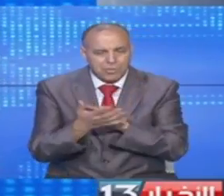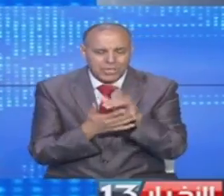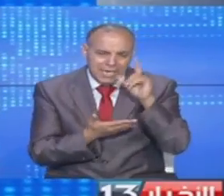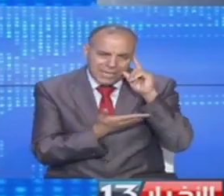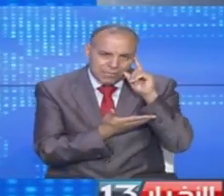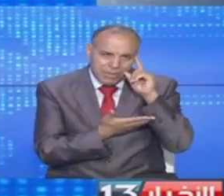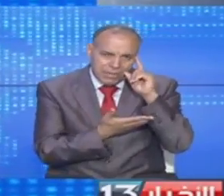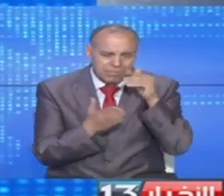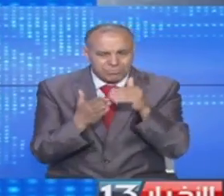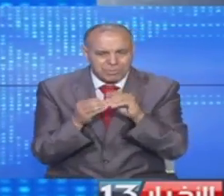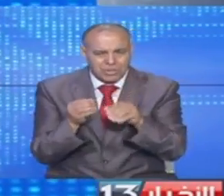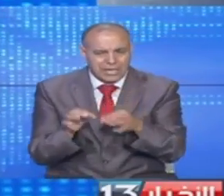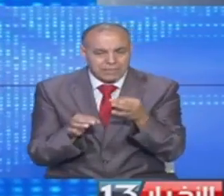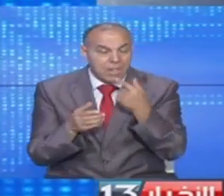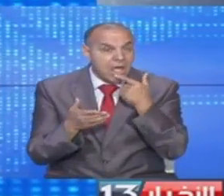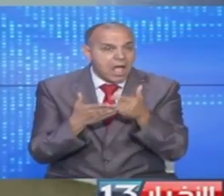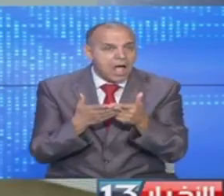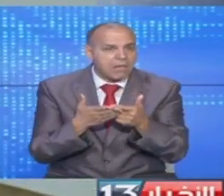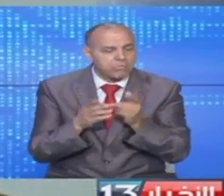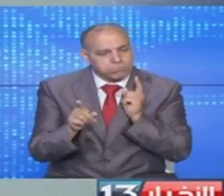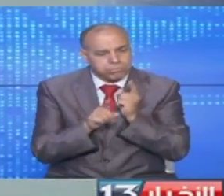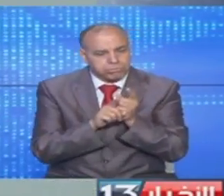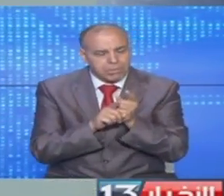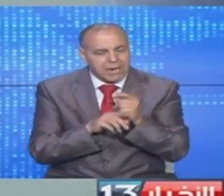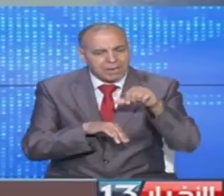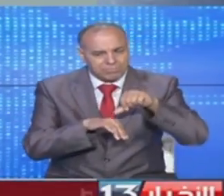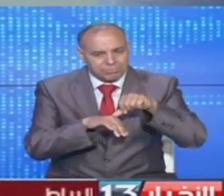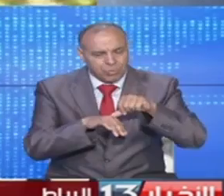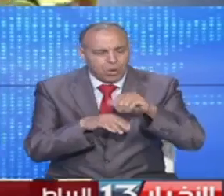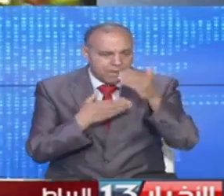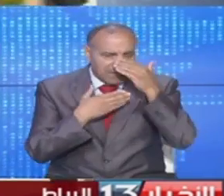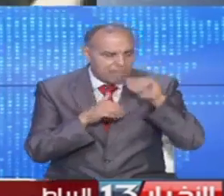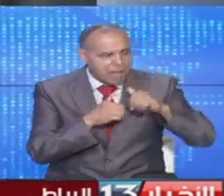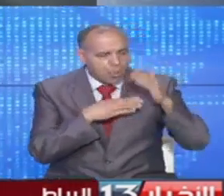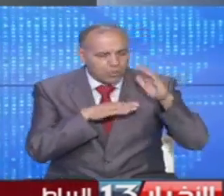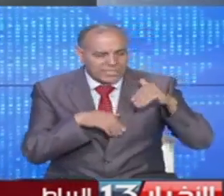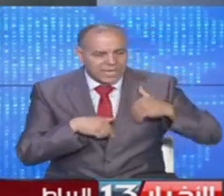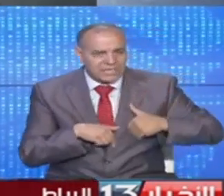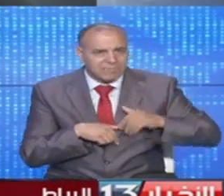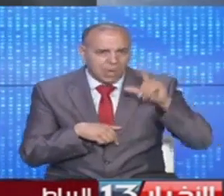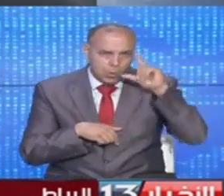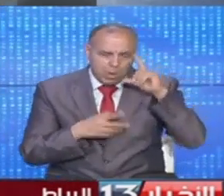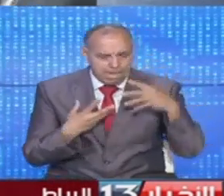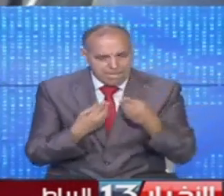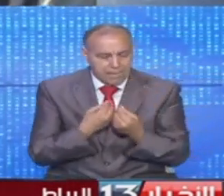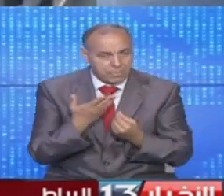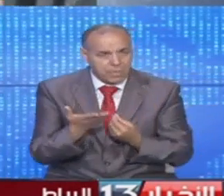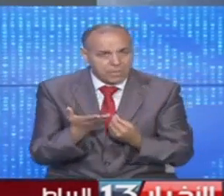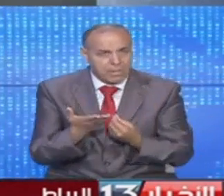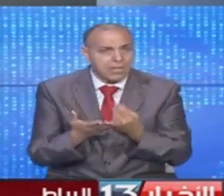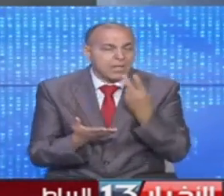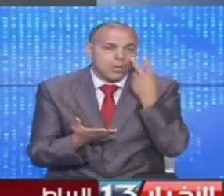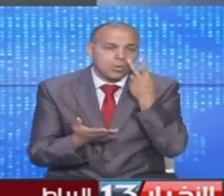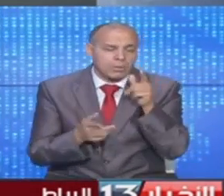الليبية وسبل إنهائها. وكان صالح قد وصل أمس إلى الرباط مصحوبا بوزير الخارجية في الحكومة الليبية عبد الهادي الحويج،